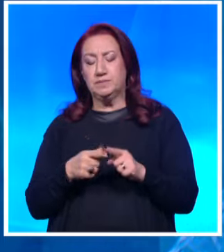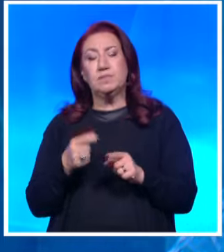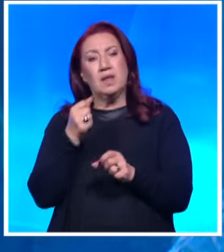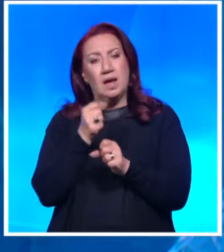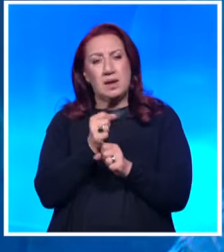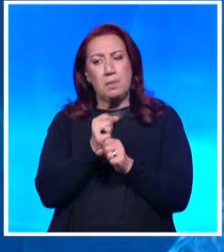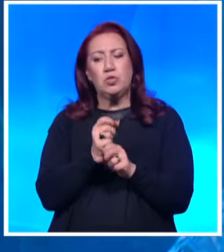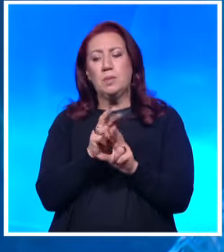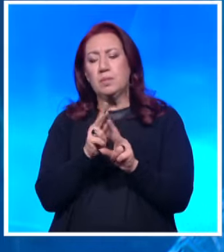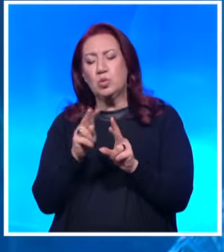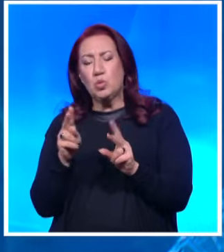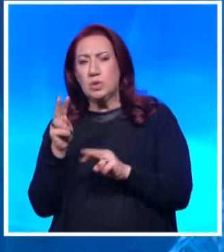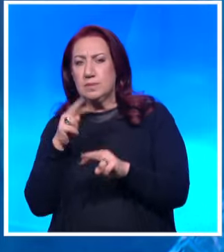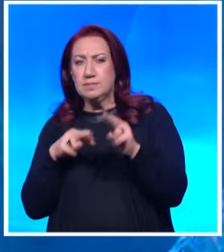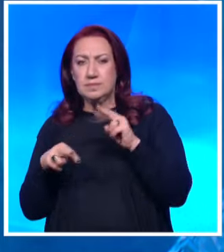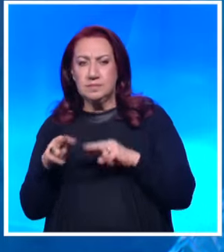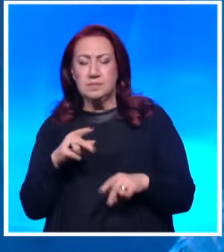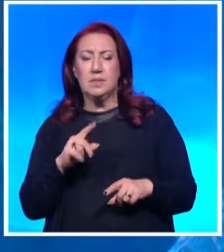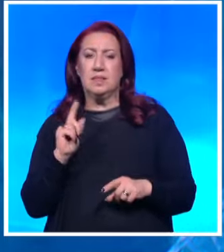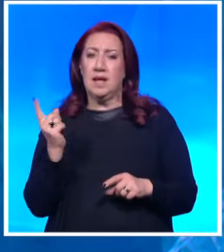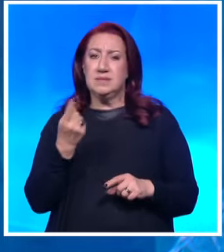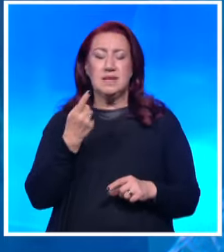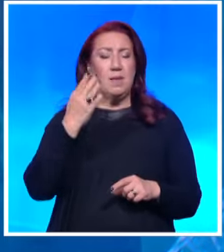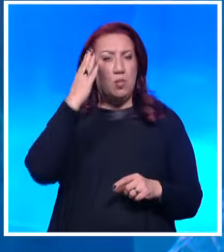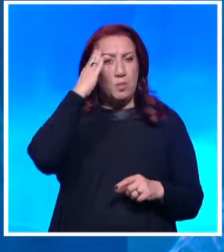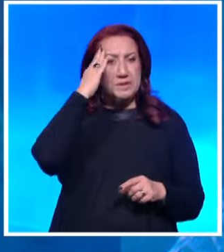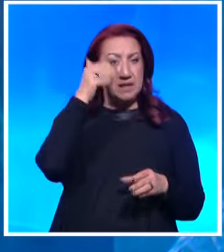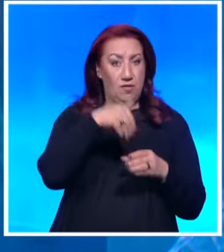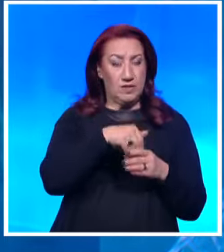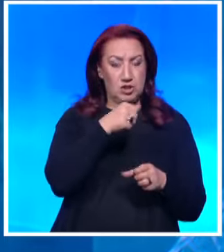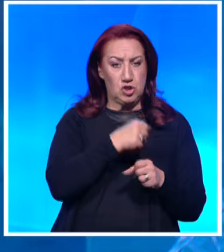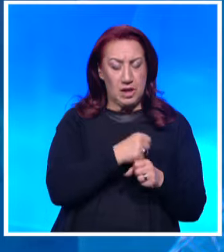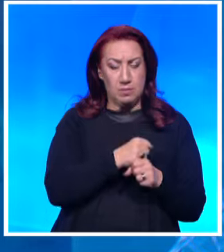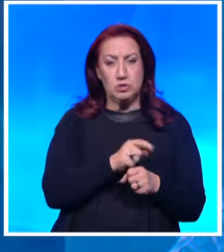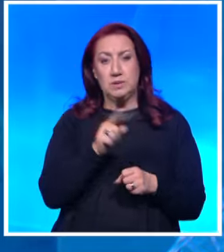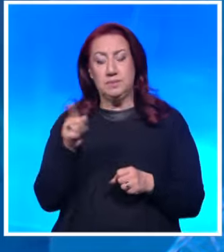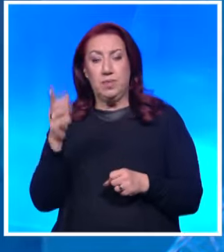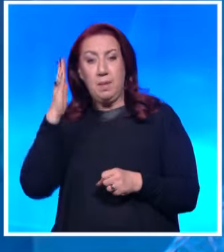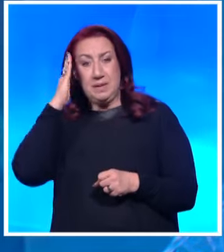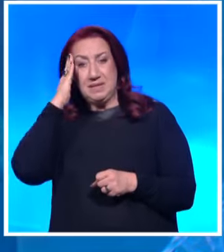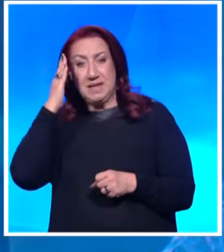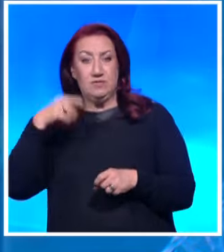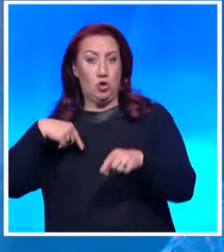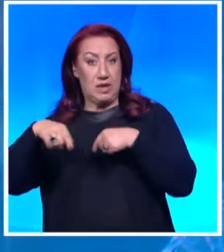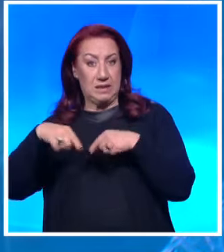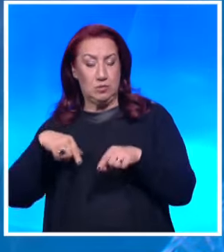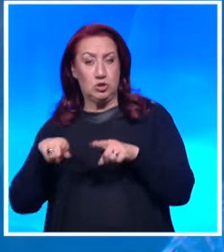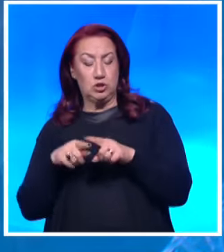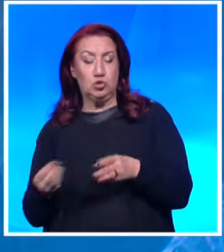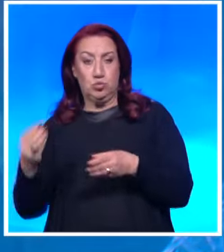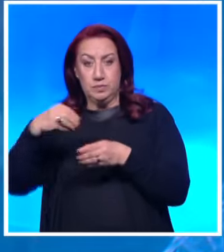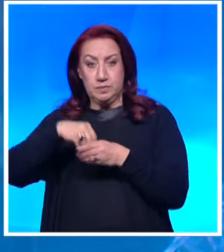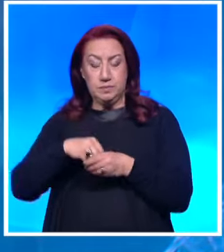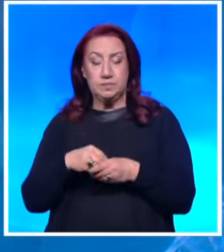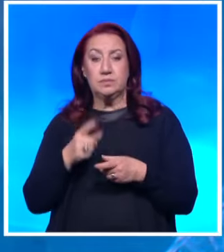се правят проверки не само по линия на Министерството на вътрешните работи. Ангажирани са и колегите от Министерството на транспорта и съобщенията. На база